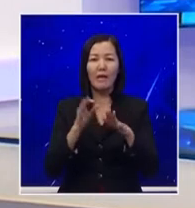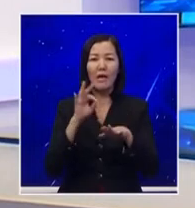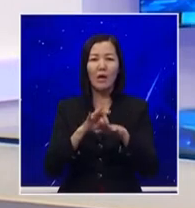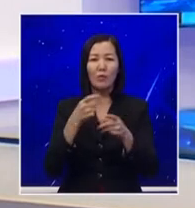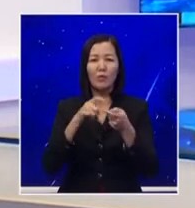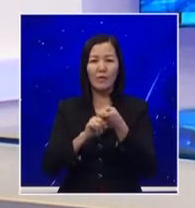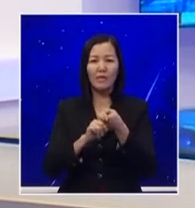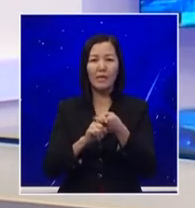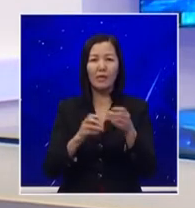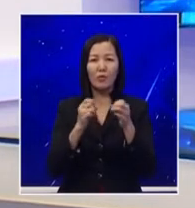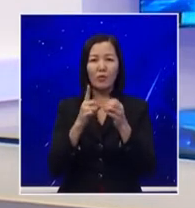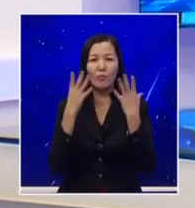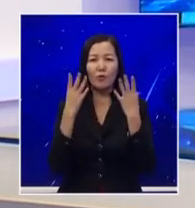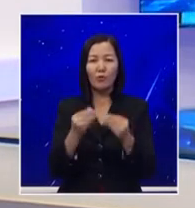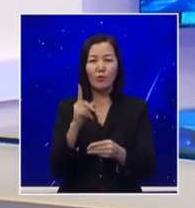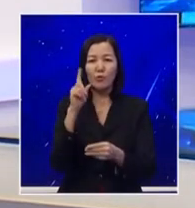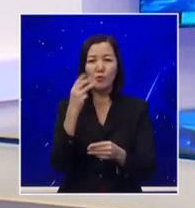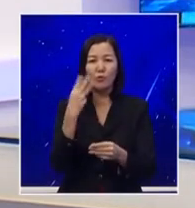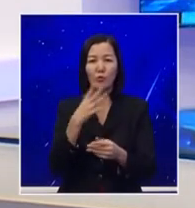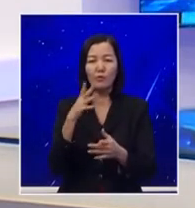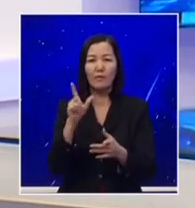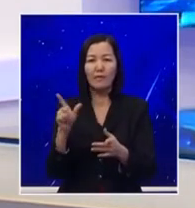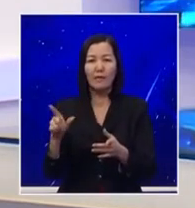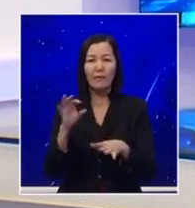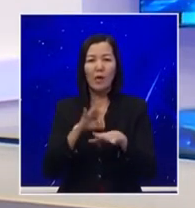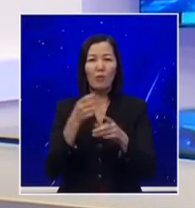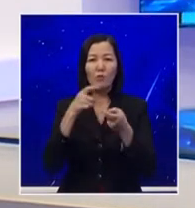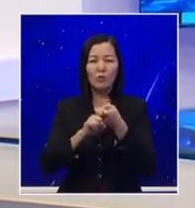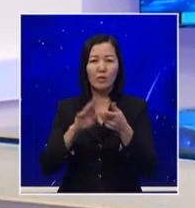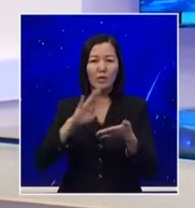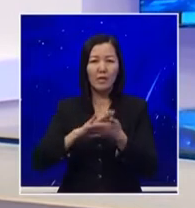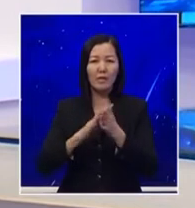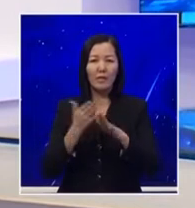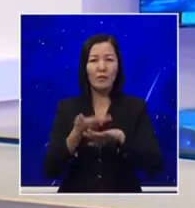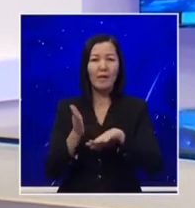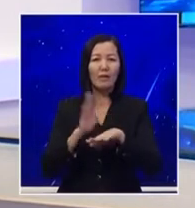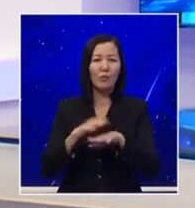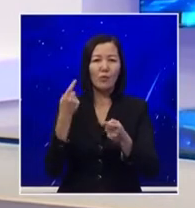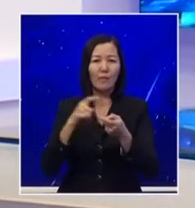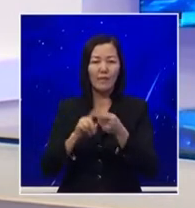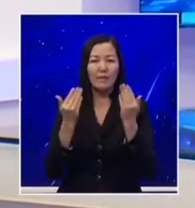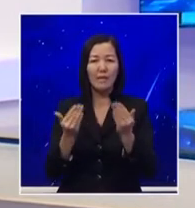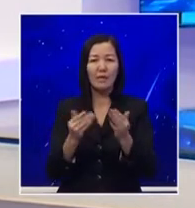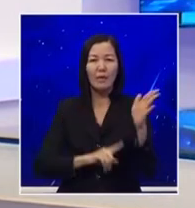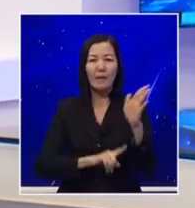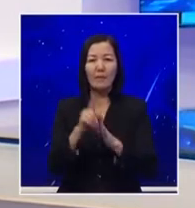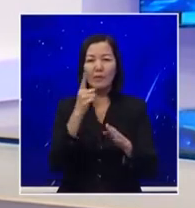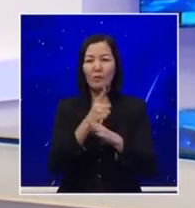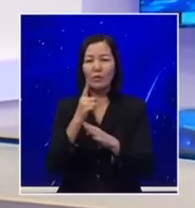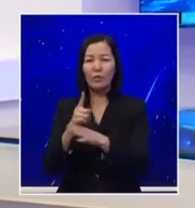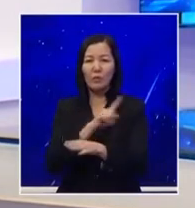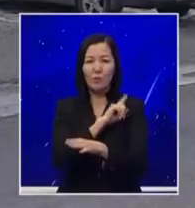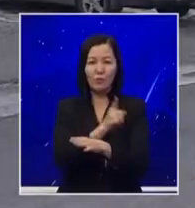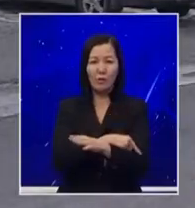орталығында 11 күн ішінде 135 адам індет жұқтырған. Жағдайдың күрделеуіне байланысты қалада бүгіннен бастап шектеу шаралары